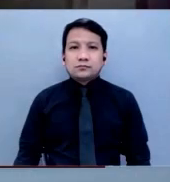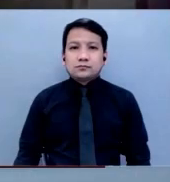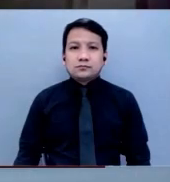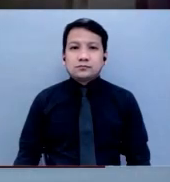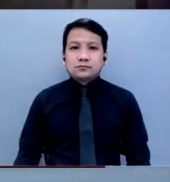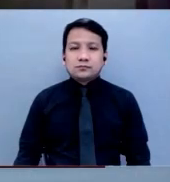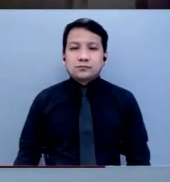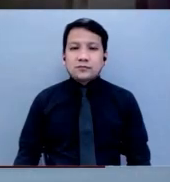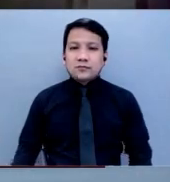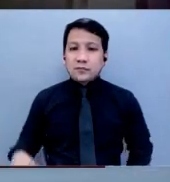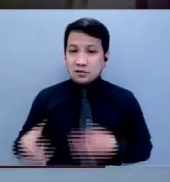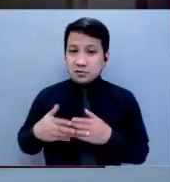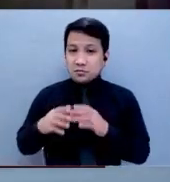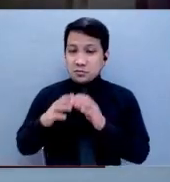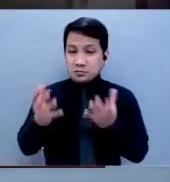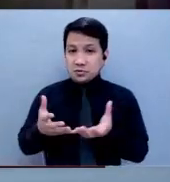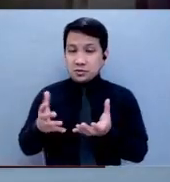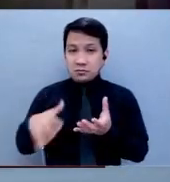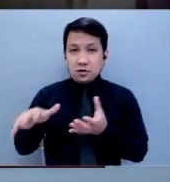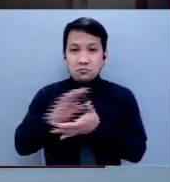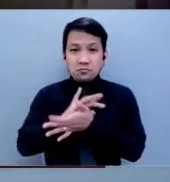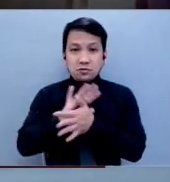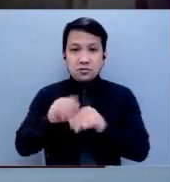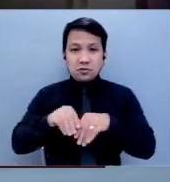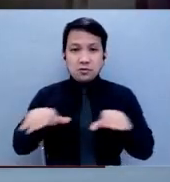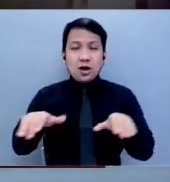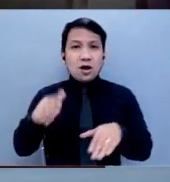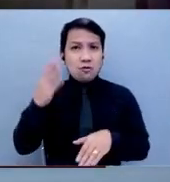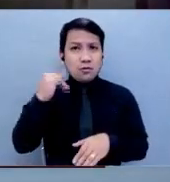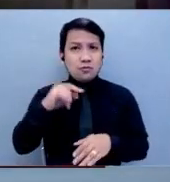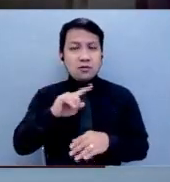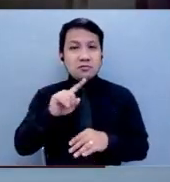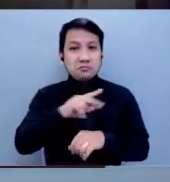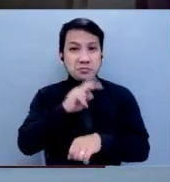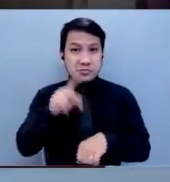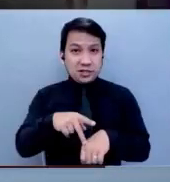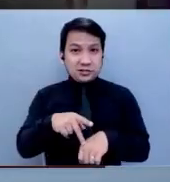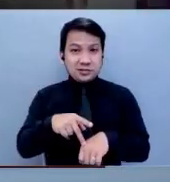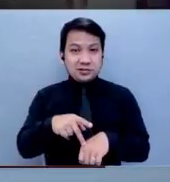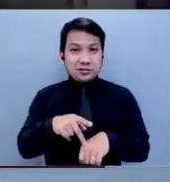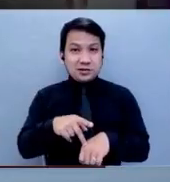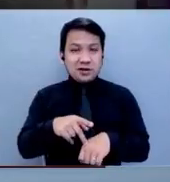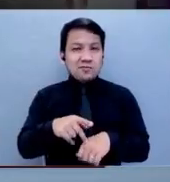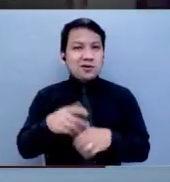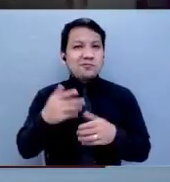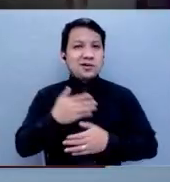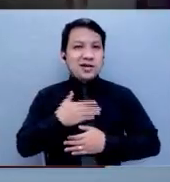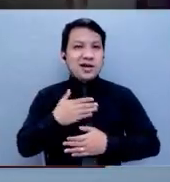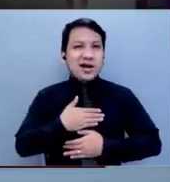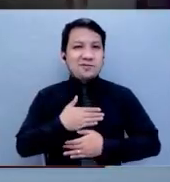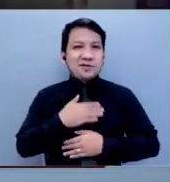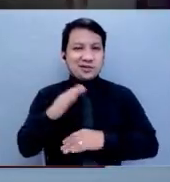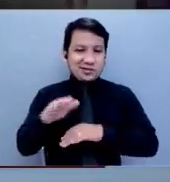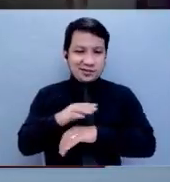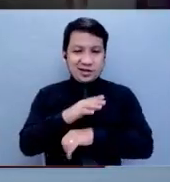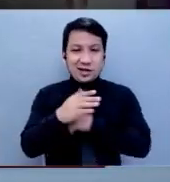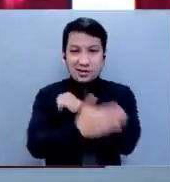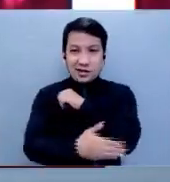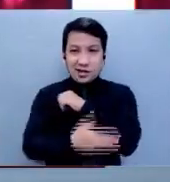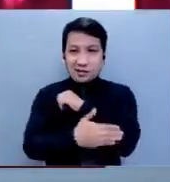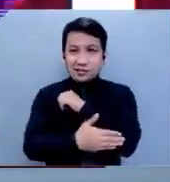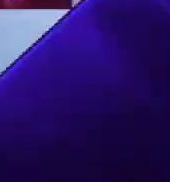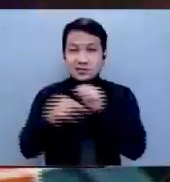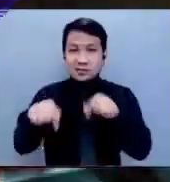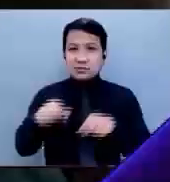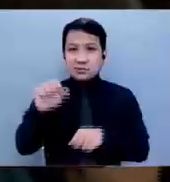Kahit nasa gitna pa rin tayo ng pandemya, akalain niyong isa pa rin daw ang Pilipinas sa pinakamasasayang bansa sa Southeast Asia.